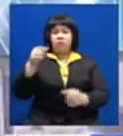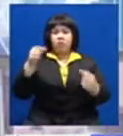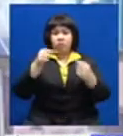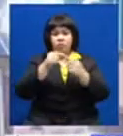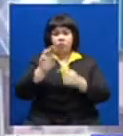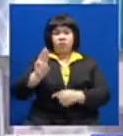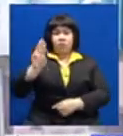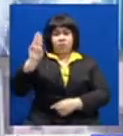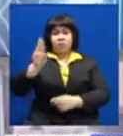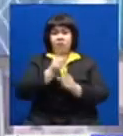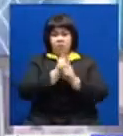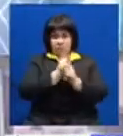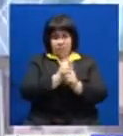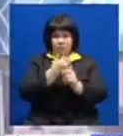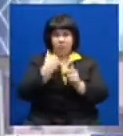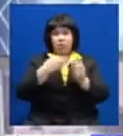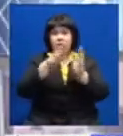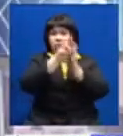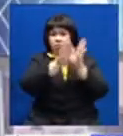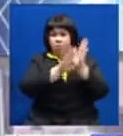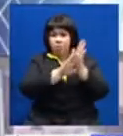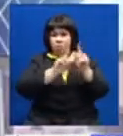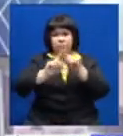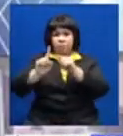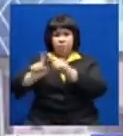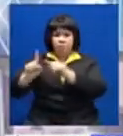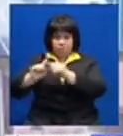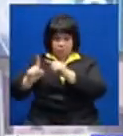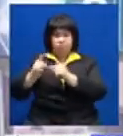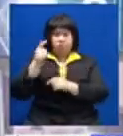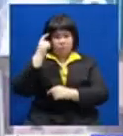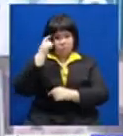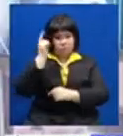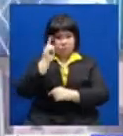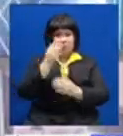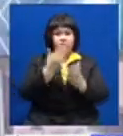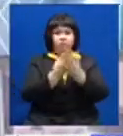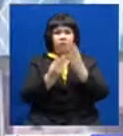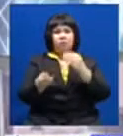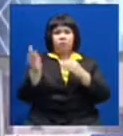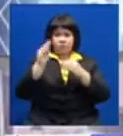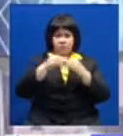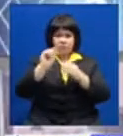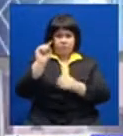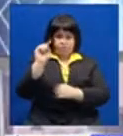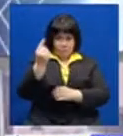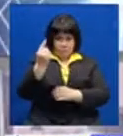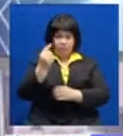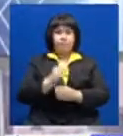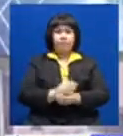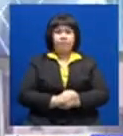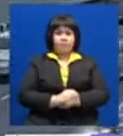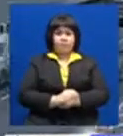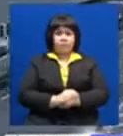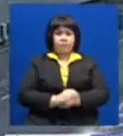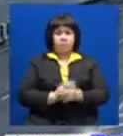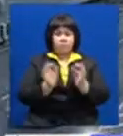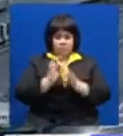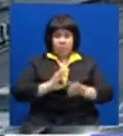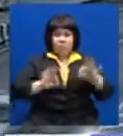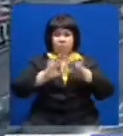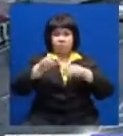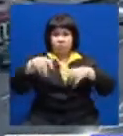สัมปทานแล้วนะคะก็ยังมีระบบขนส่งสาธารณะอีกหลายประเภทค่ะที่ได้มีการปรับราคาใหม่เช่นกันที่จะทำให้คุณผู้ชมนั้นก็ต้องมี